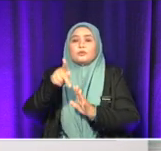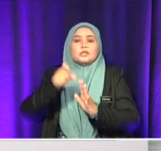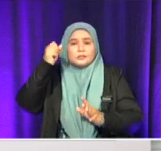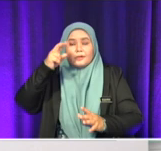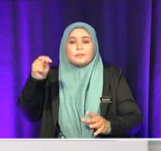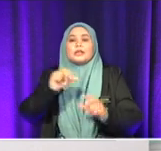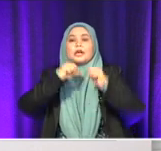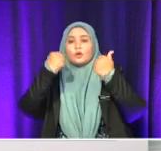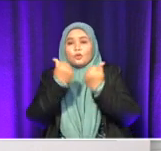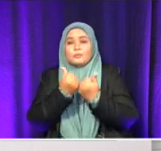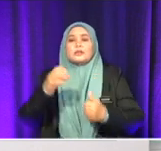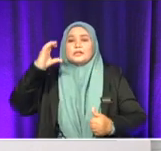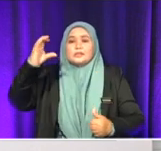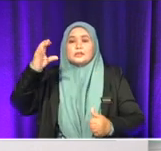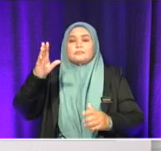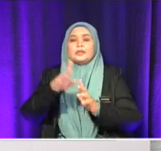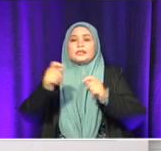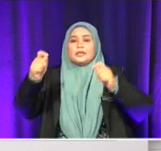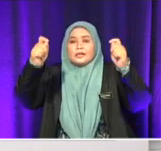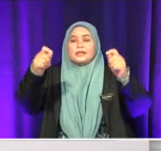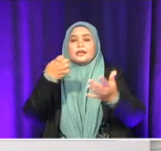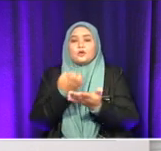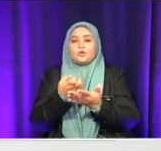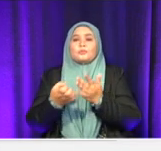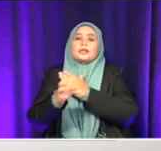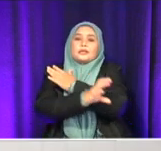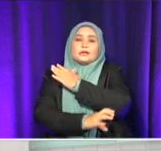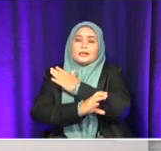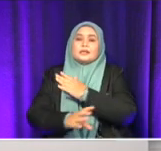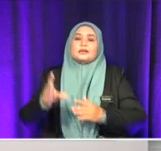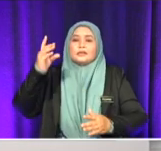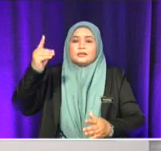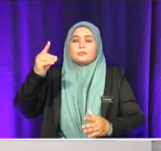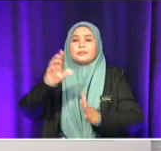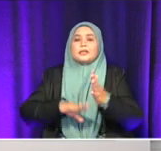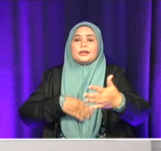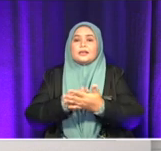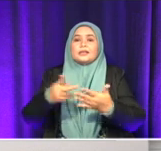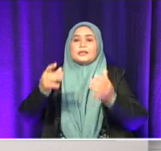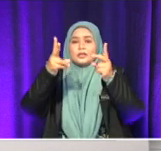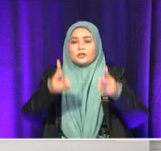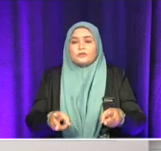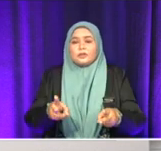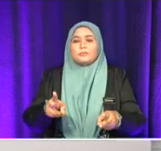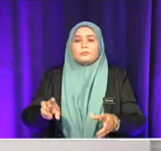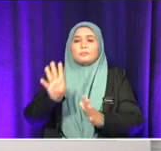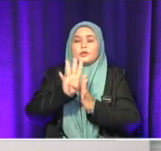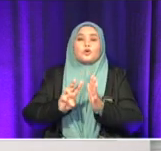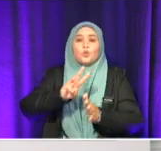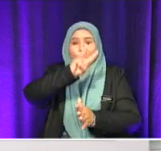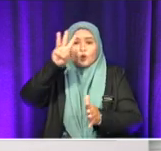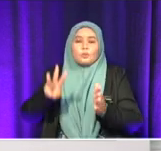si meningkatkan ekonomi negara di melahirkan individu berwawasan